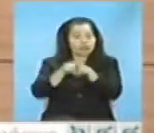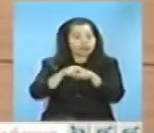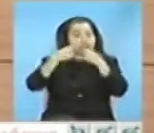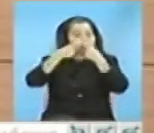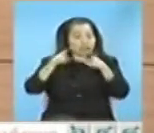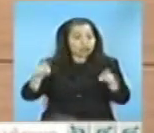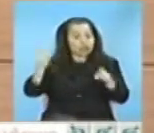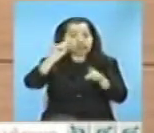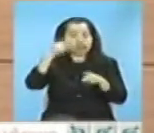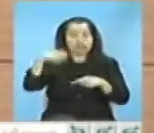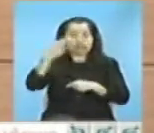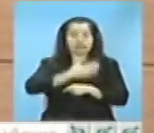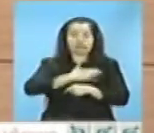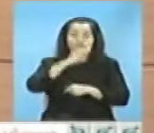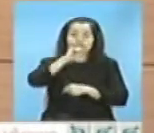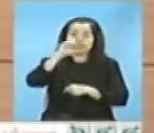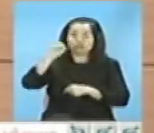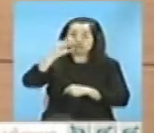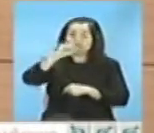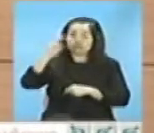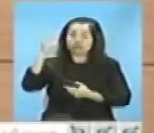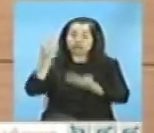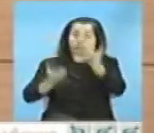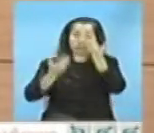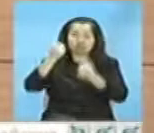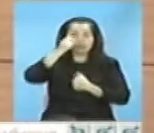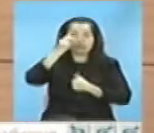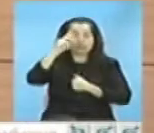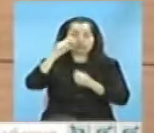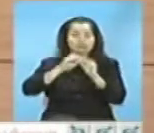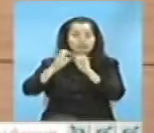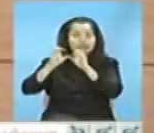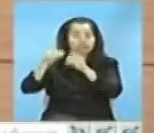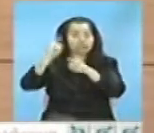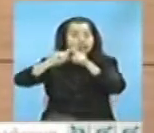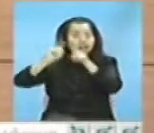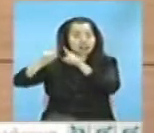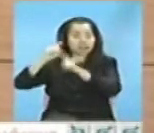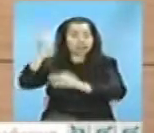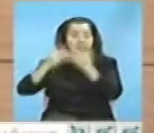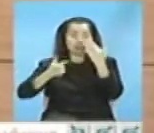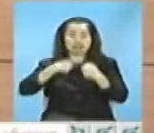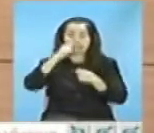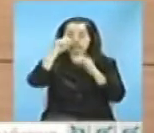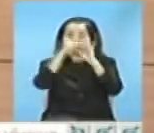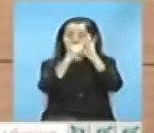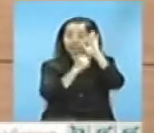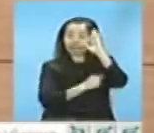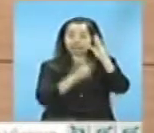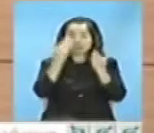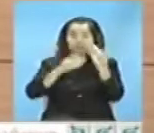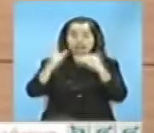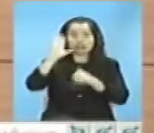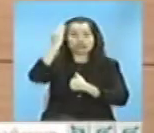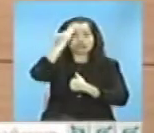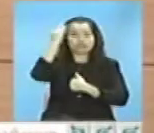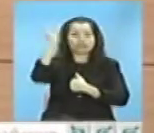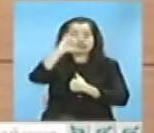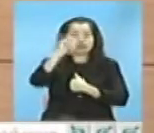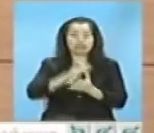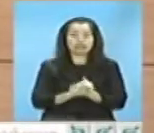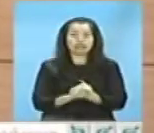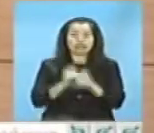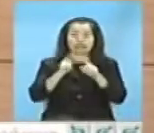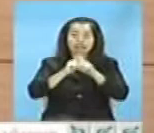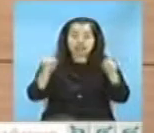ราอภิปรายกันตลอด2วันนี้หรือไม่ในการที่จุดอ่อนที่เราได้ชี้ประเด็นกันก็ยังไม่ทราบนะครับ